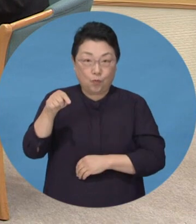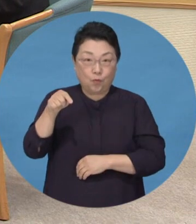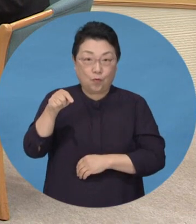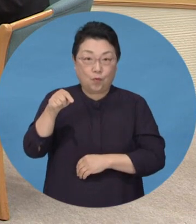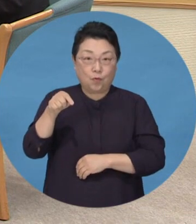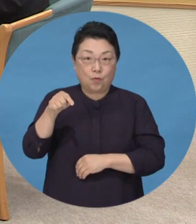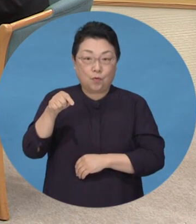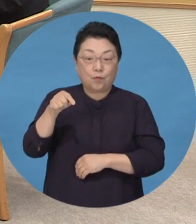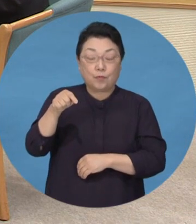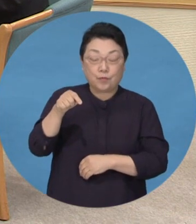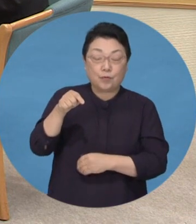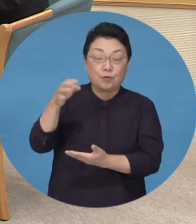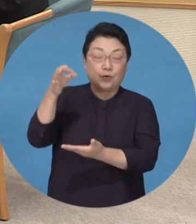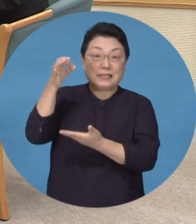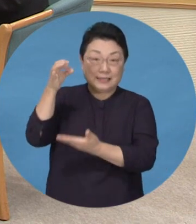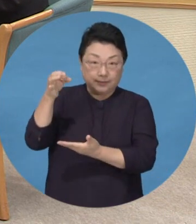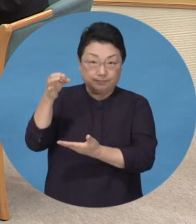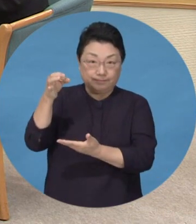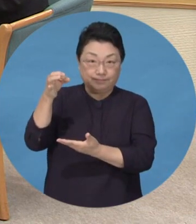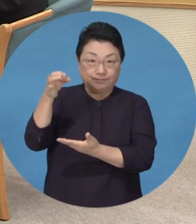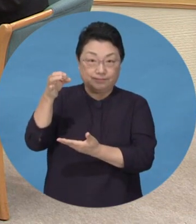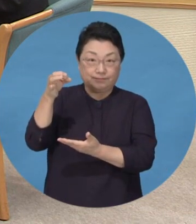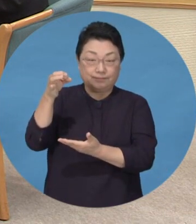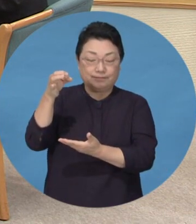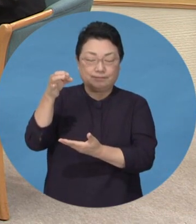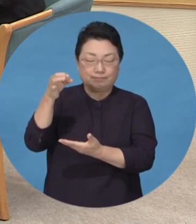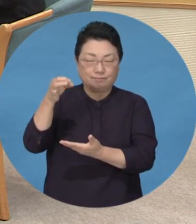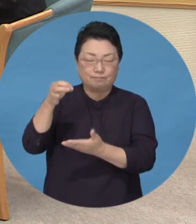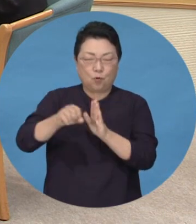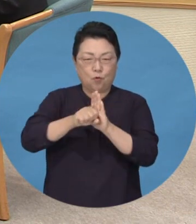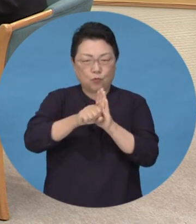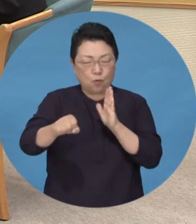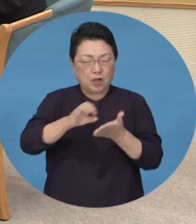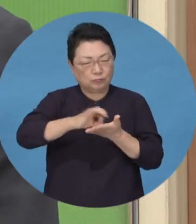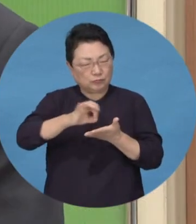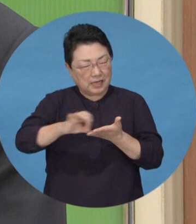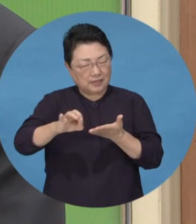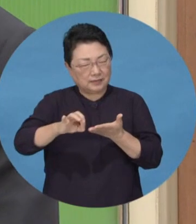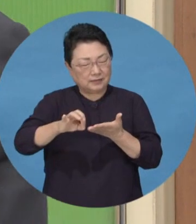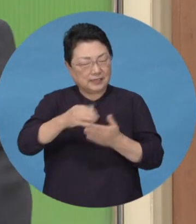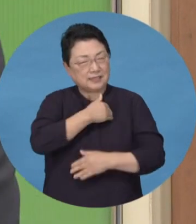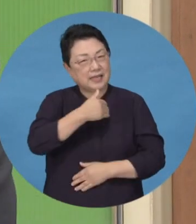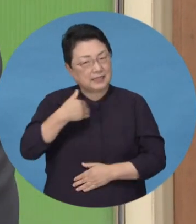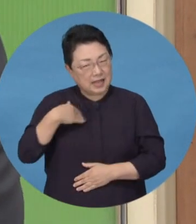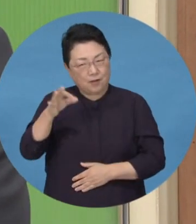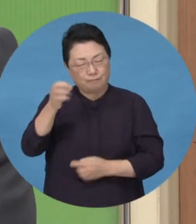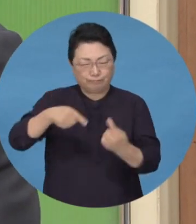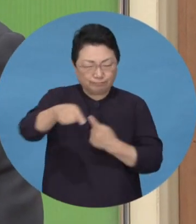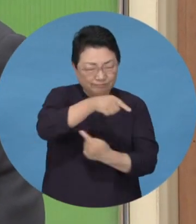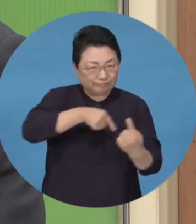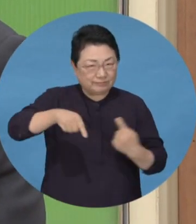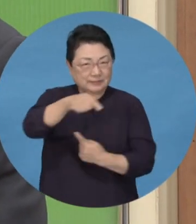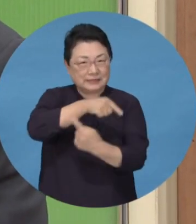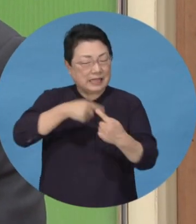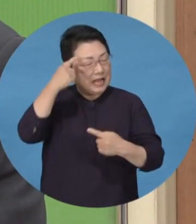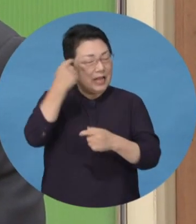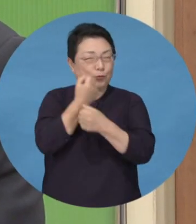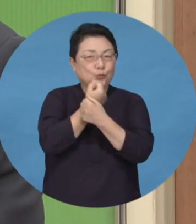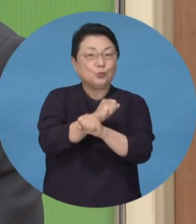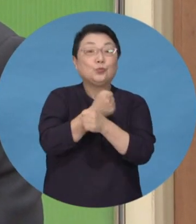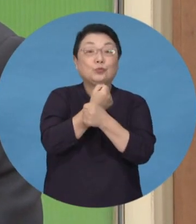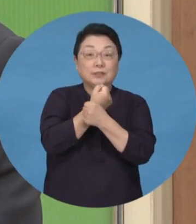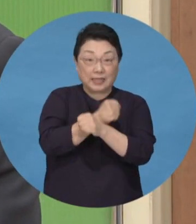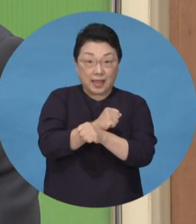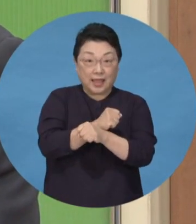資金なんかもっとこう効率的に使えないだろうかとか様々な航空風を重ねて